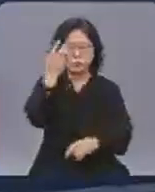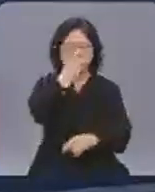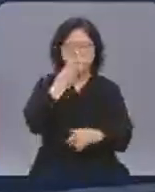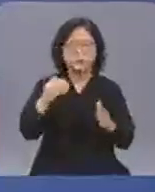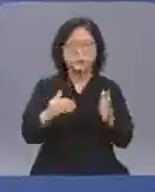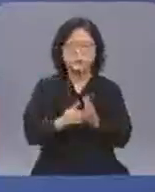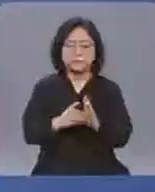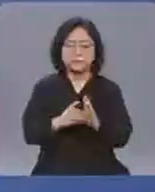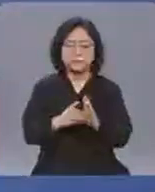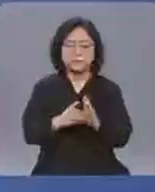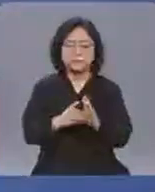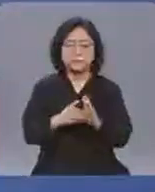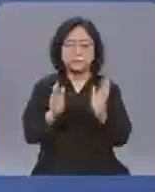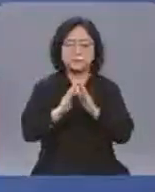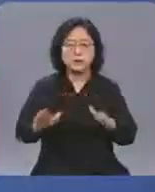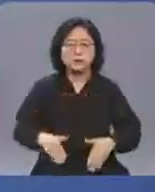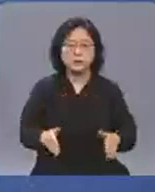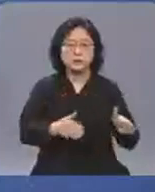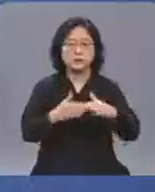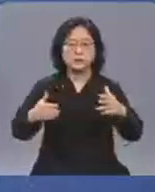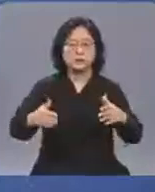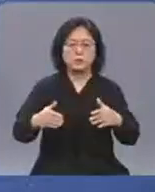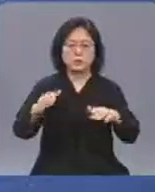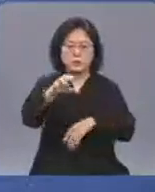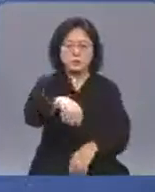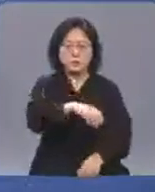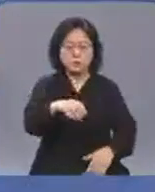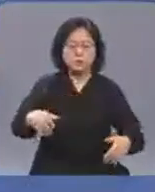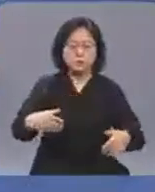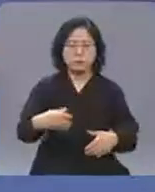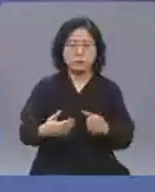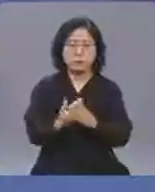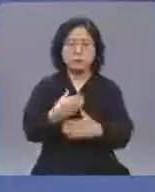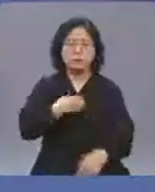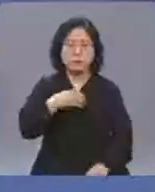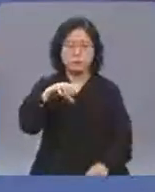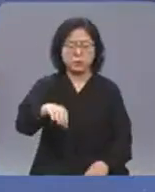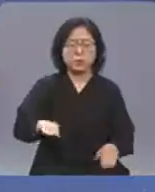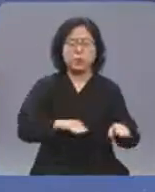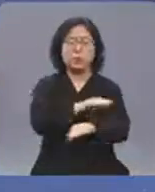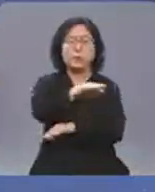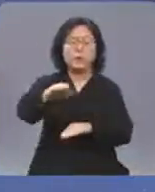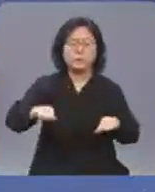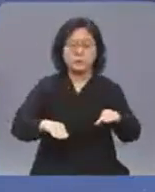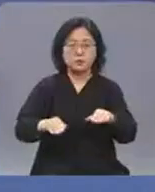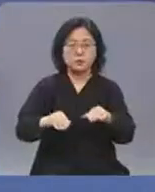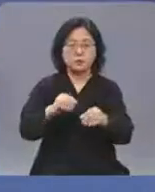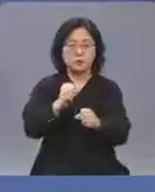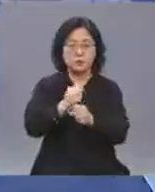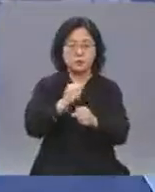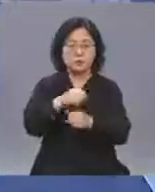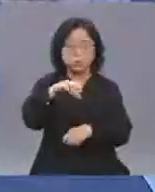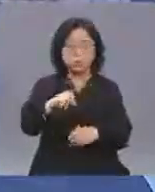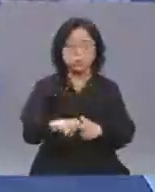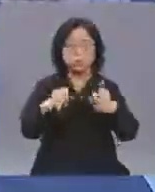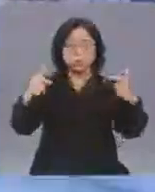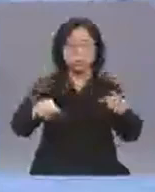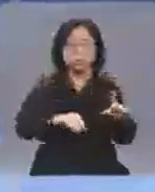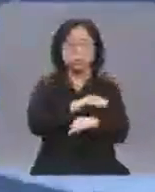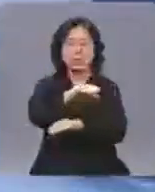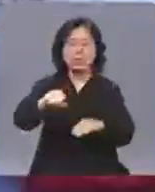나타났습니다 전남도는 교차로 내 사고 위험지역에 회전교차로 설치를 확대할 계획이라며